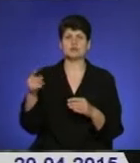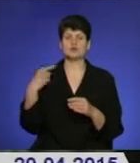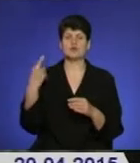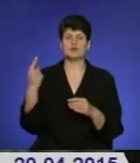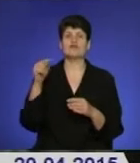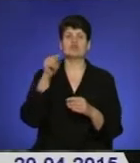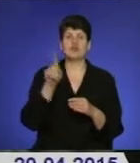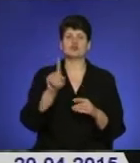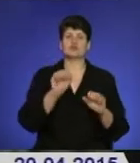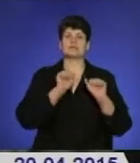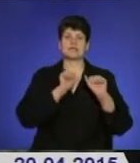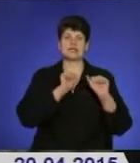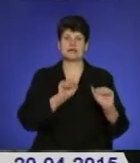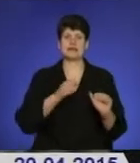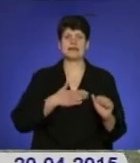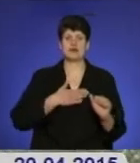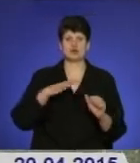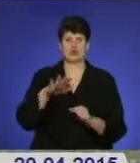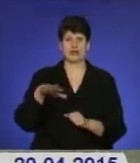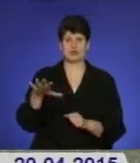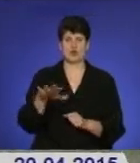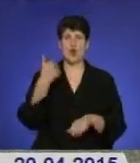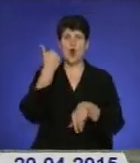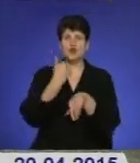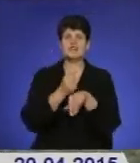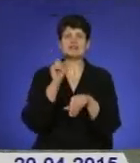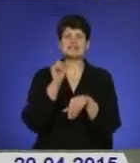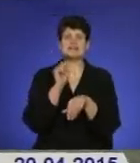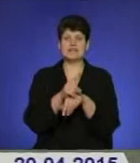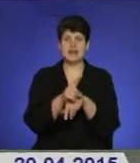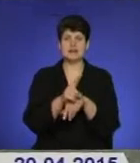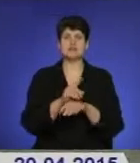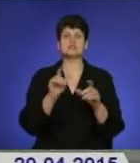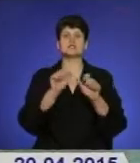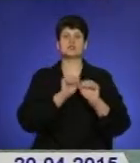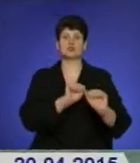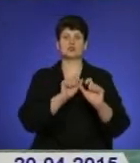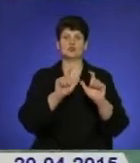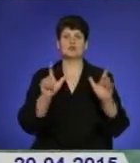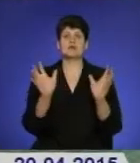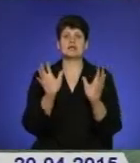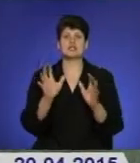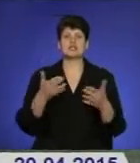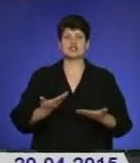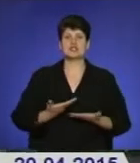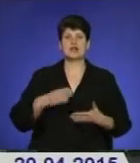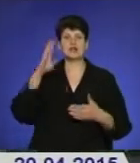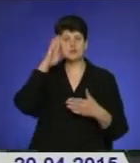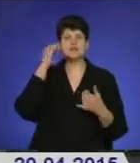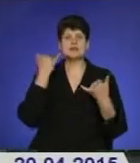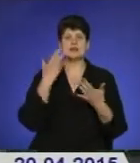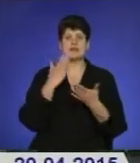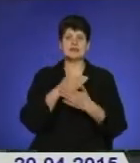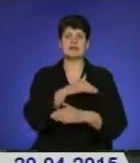те, щоб захистити нашу територію. Головне завдання фортифікаційних споруд – зберегти життя хлопців, які зараз перебувають на передовій